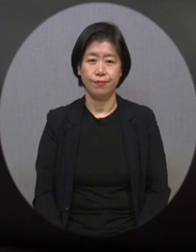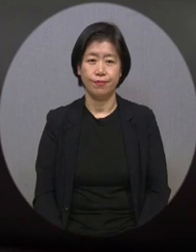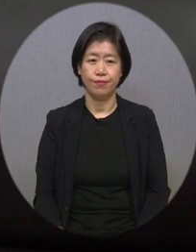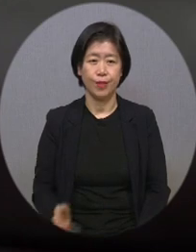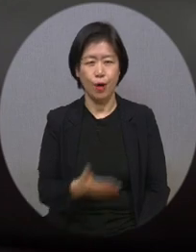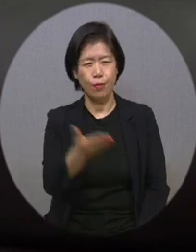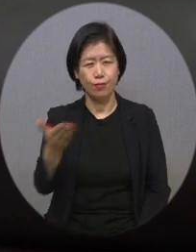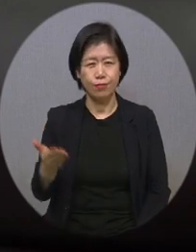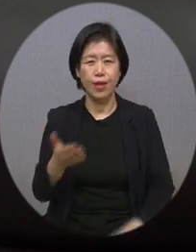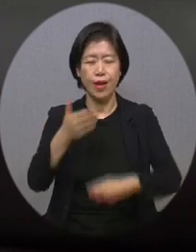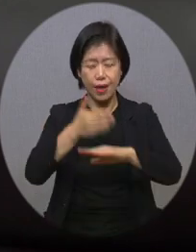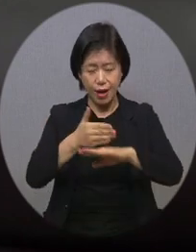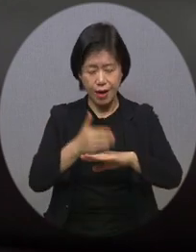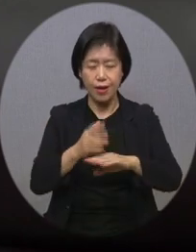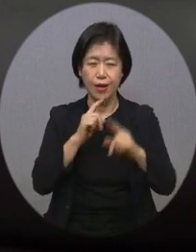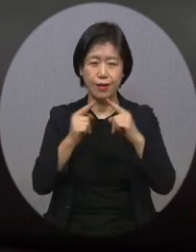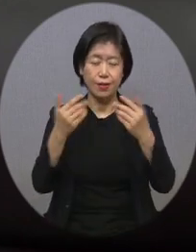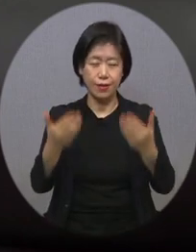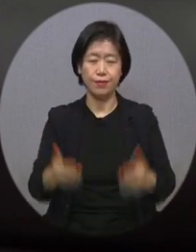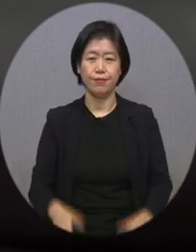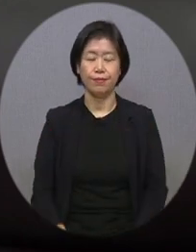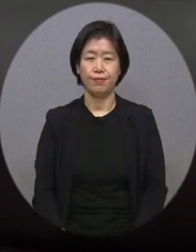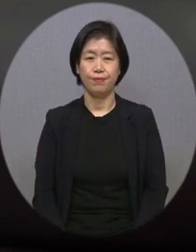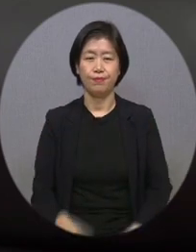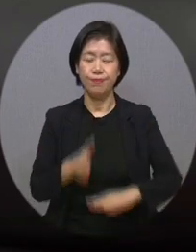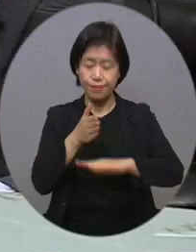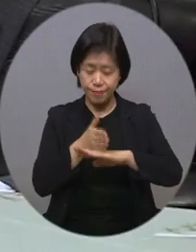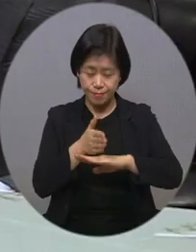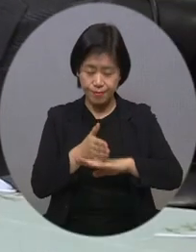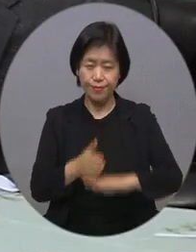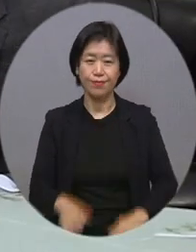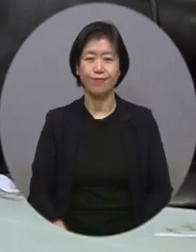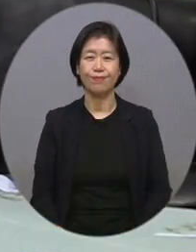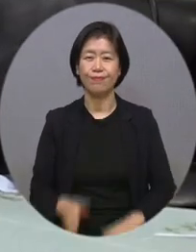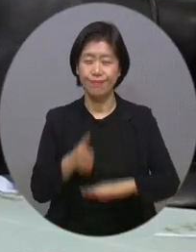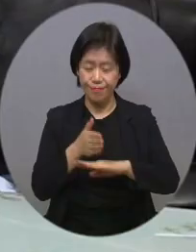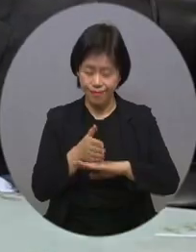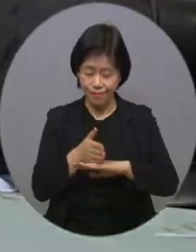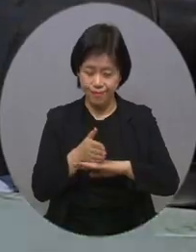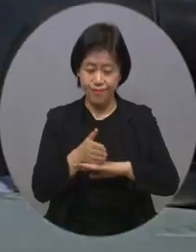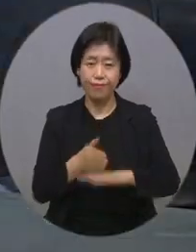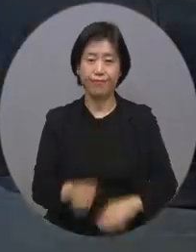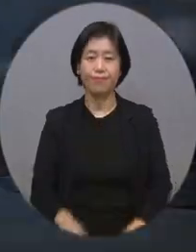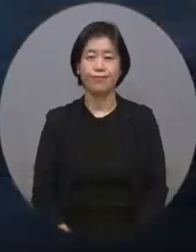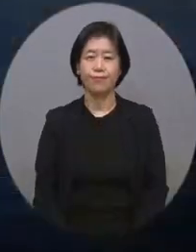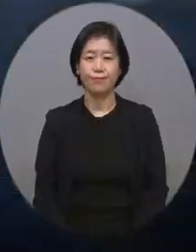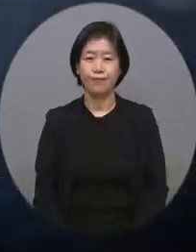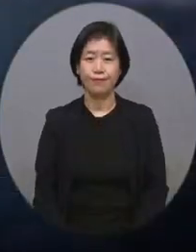시민 여러분께 감사하다는 말씀을 드리겠습니다. 감사합니다. 감사합니다.